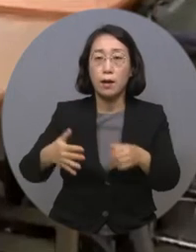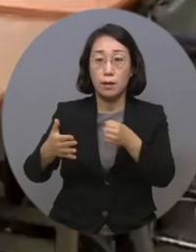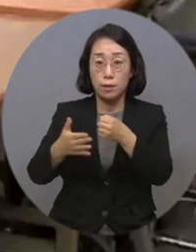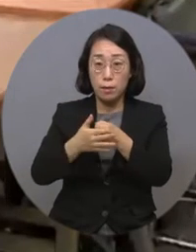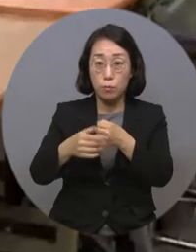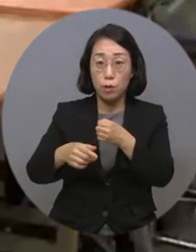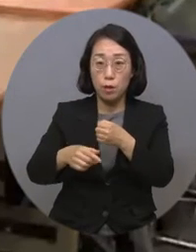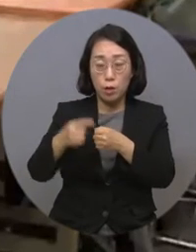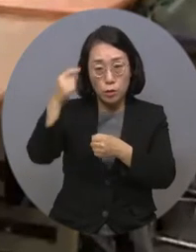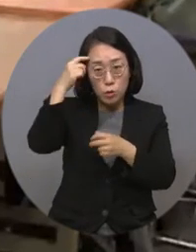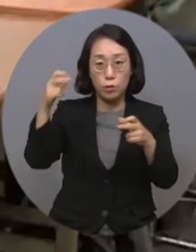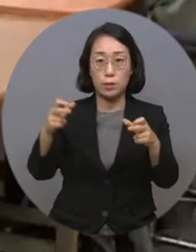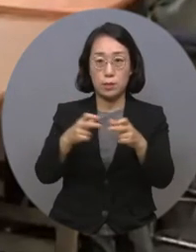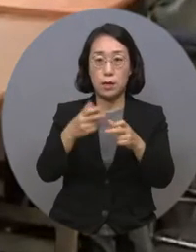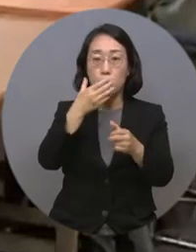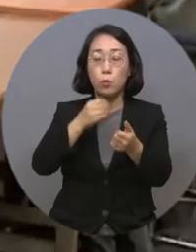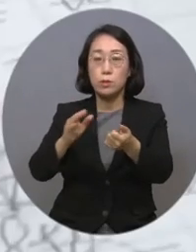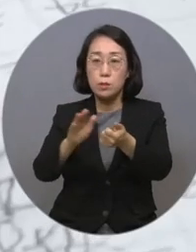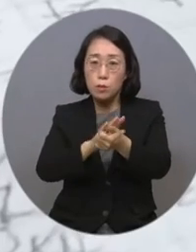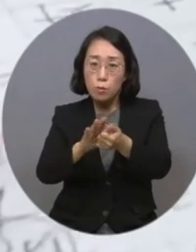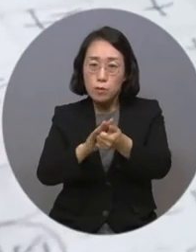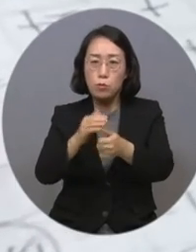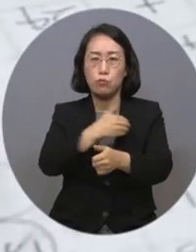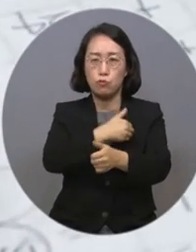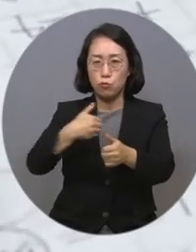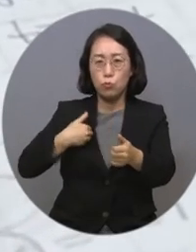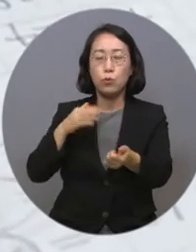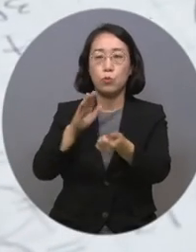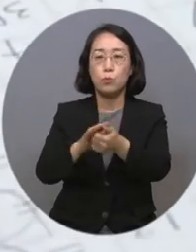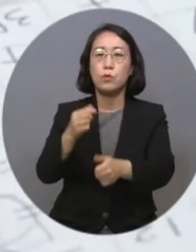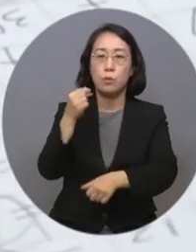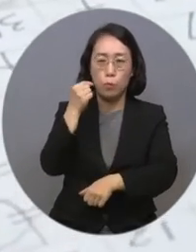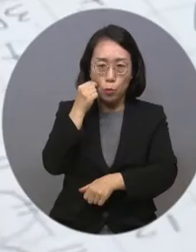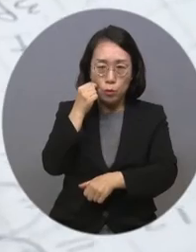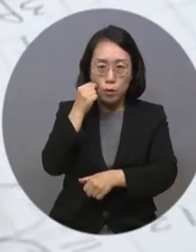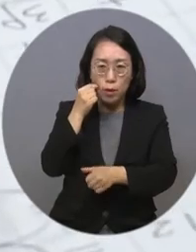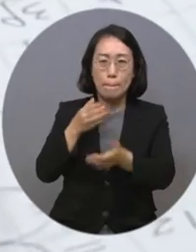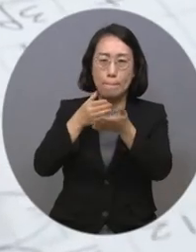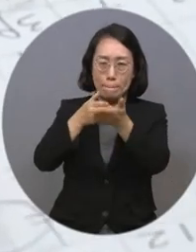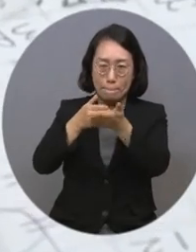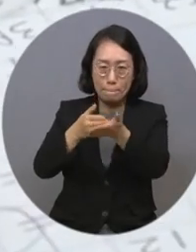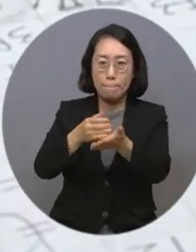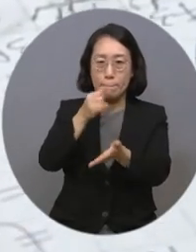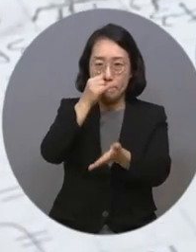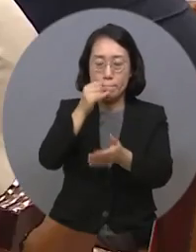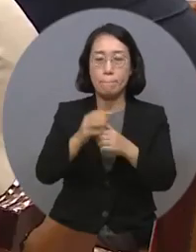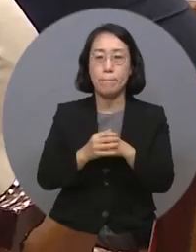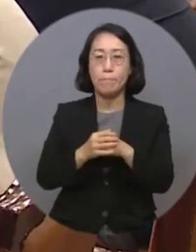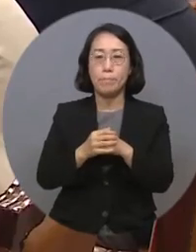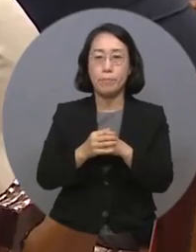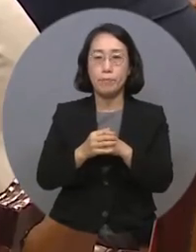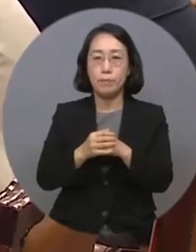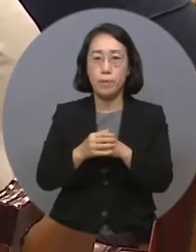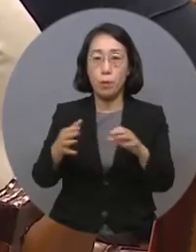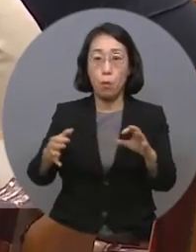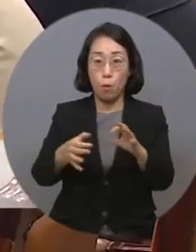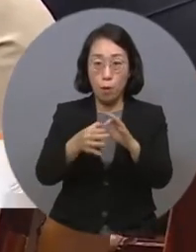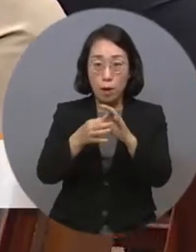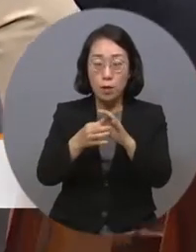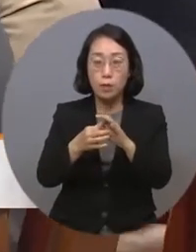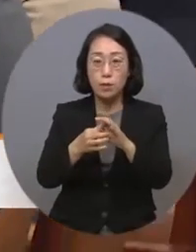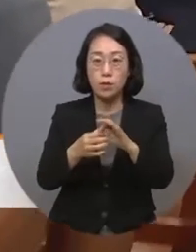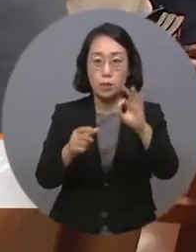정신 장애인 복지서비스 공백을 매우 지 못한다는 지적이 꾸준히 제기돼 왔습니다 이와 관련해 지난